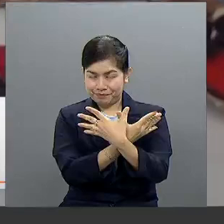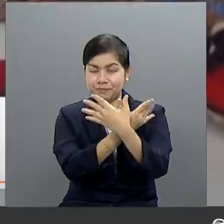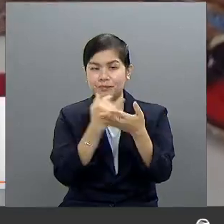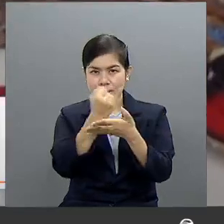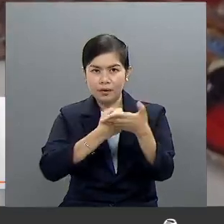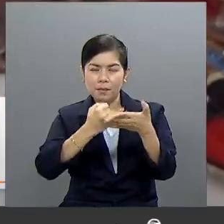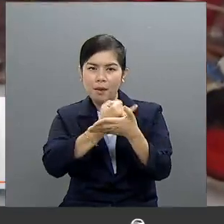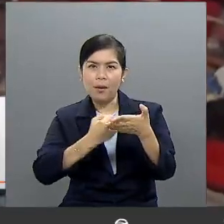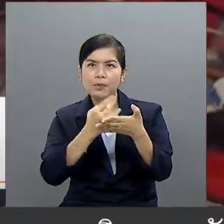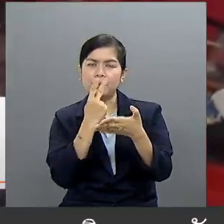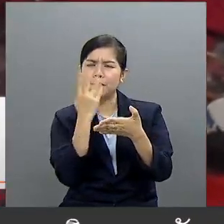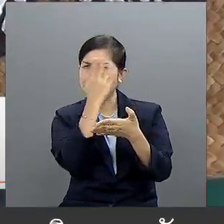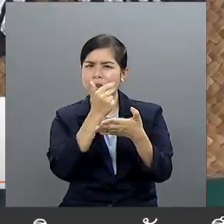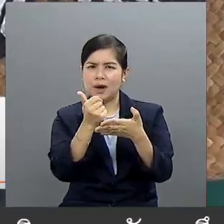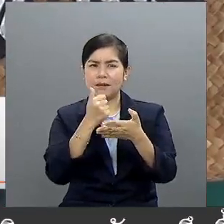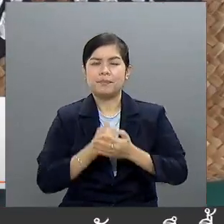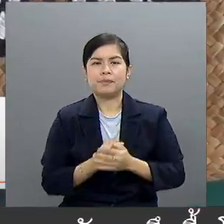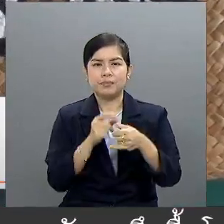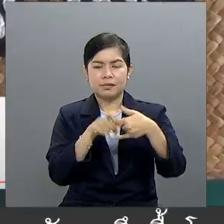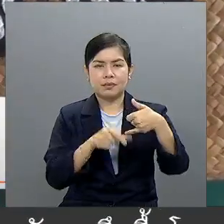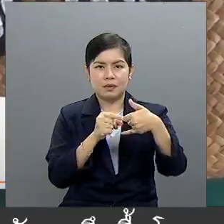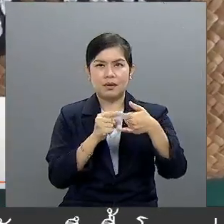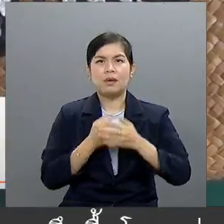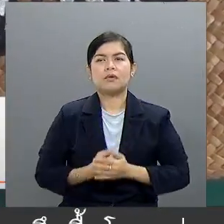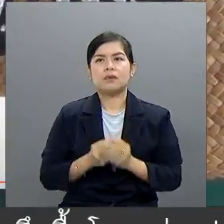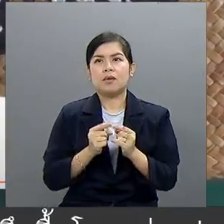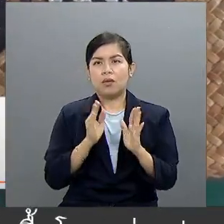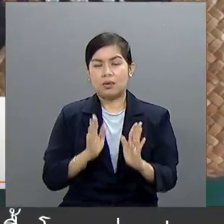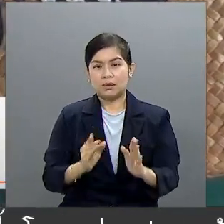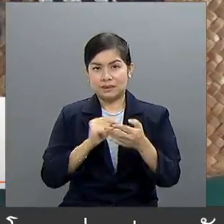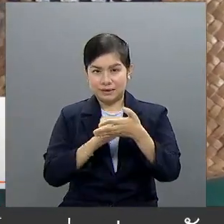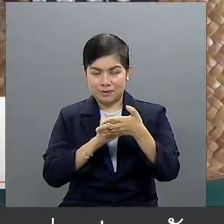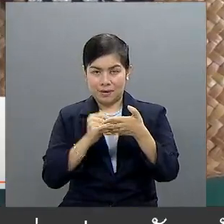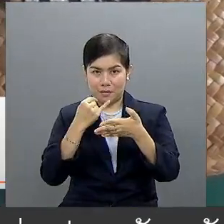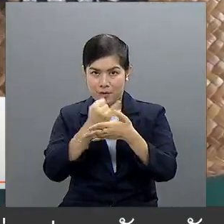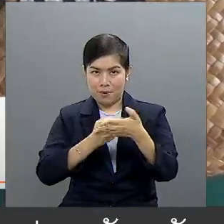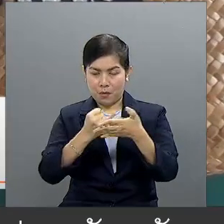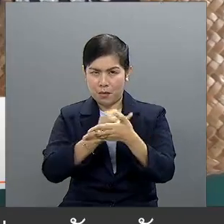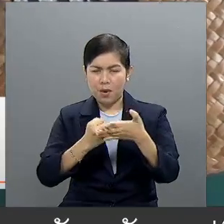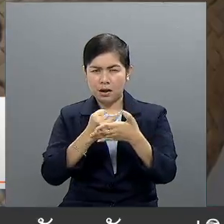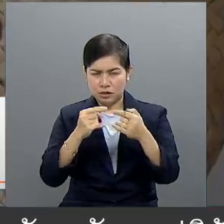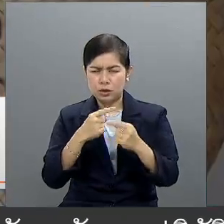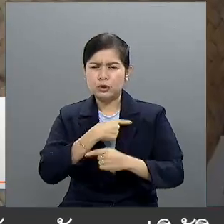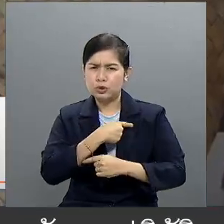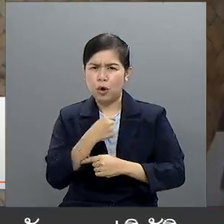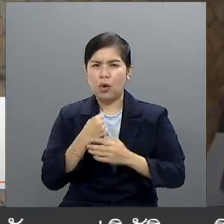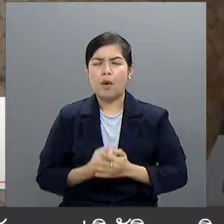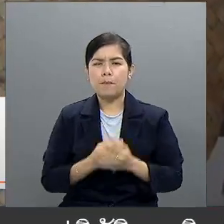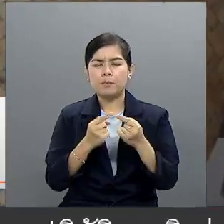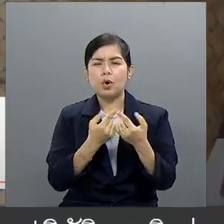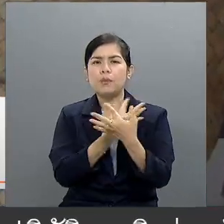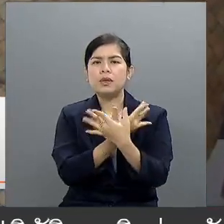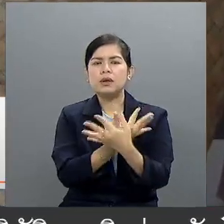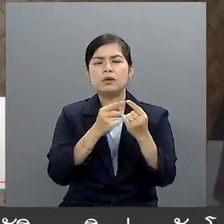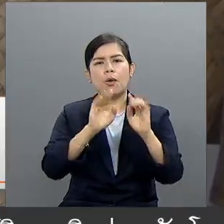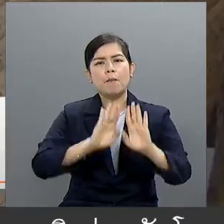ค่ะซึ่งเป็นฝีมือของคุณดำรงกิจแก้วละเอียดค่ะผู้ที่ต้องการอนุรักษ์ผีเสื้อเพื่อให้ผู้ที่รักผีเสื้อได้ไปชื่นชมที่บ้านไปเป็น